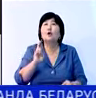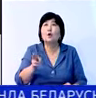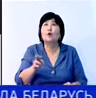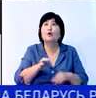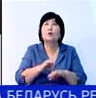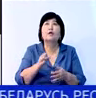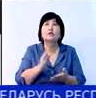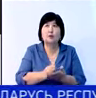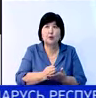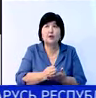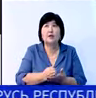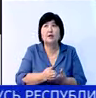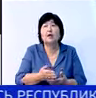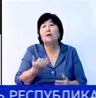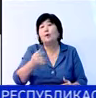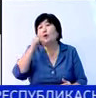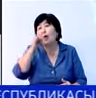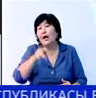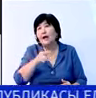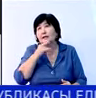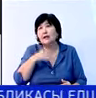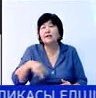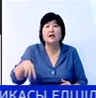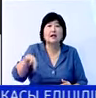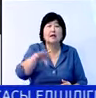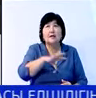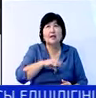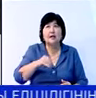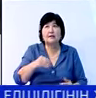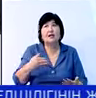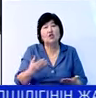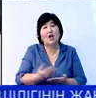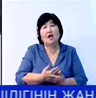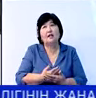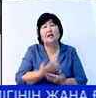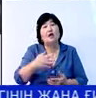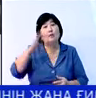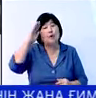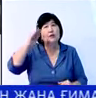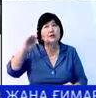отыр. Бізге қазақстарымызға, елімізге бір үлкен жаңалық. Мен бүгін жігіттерді